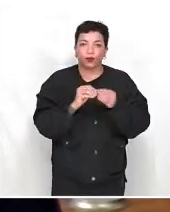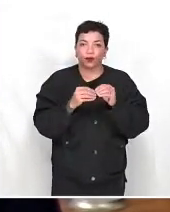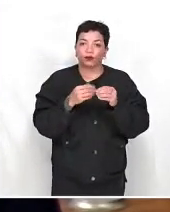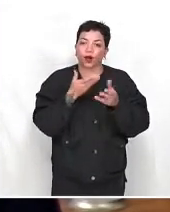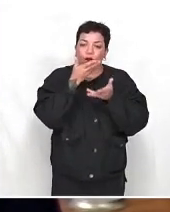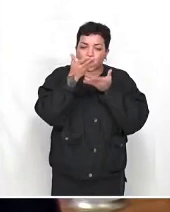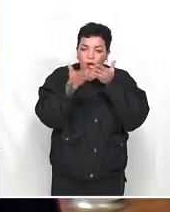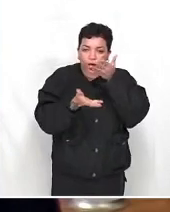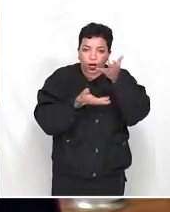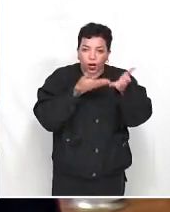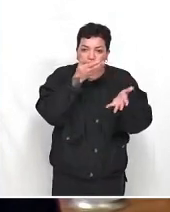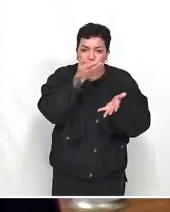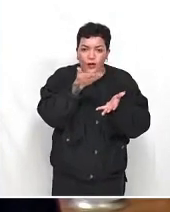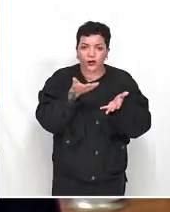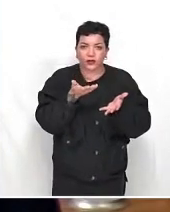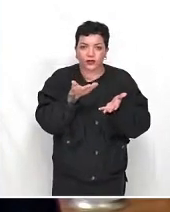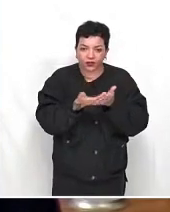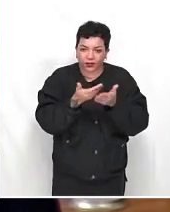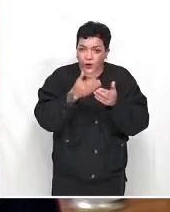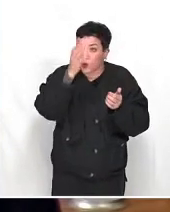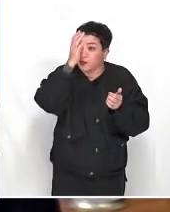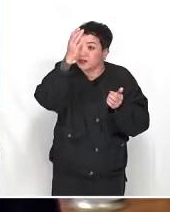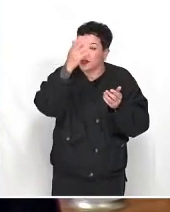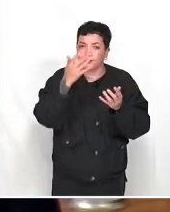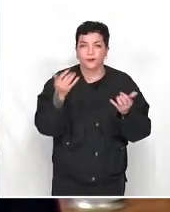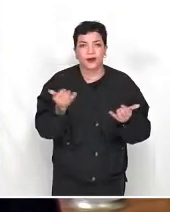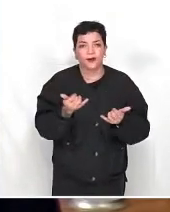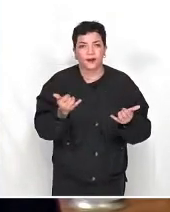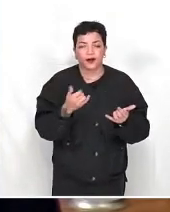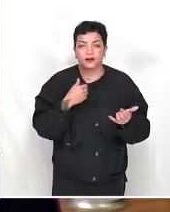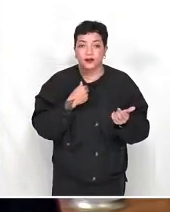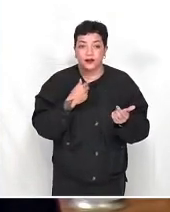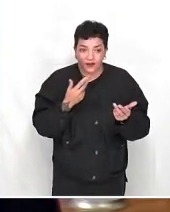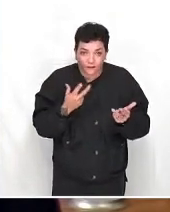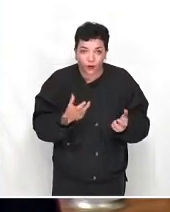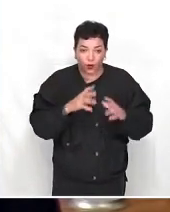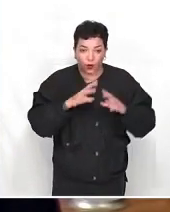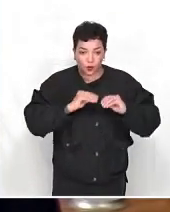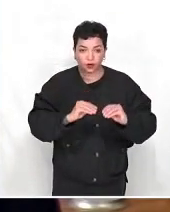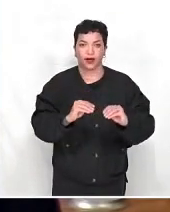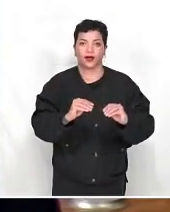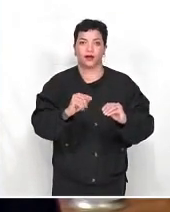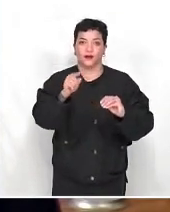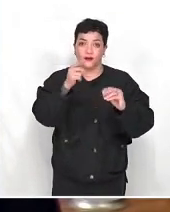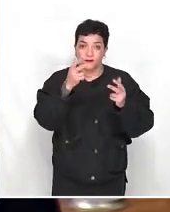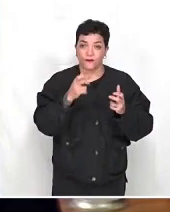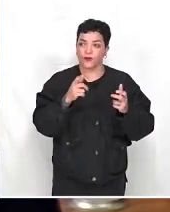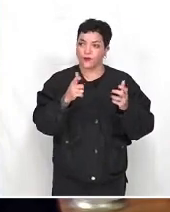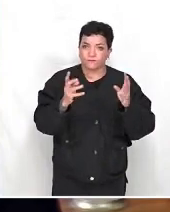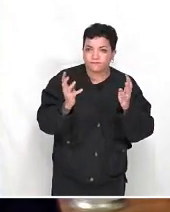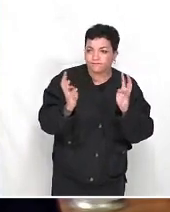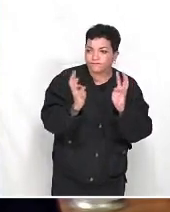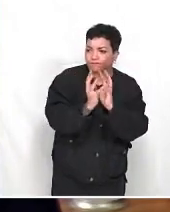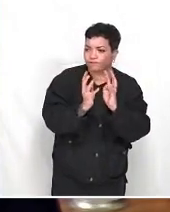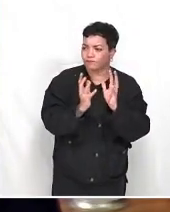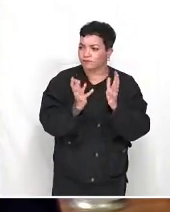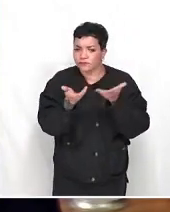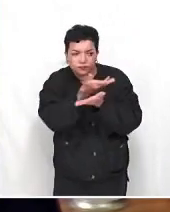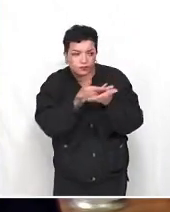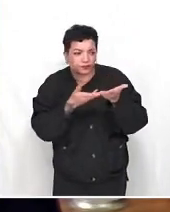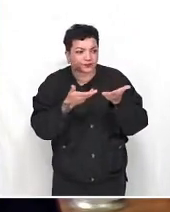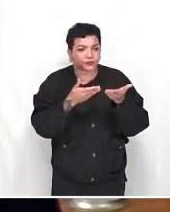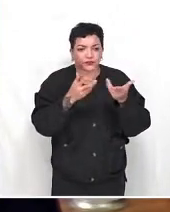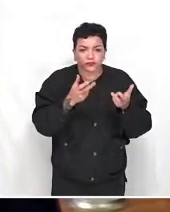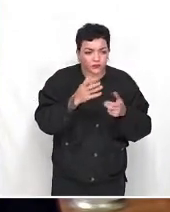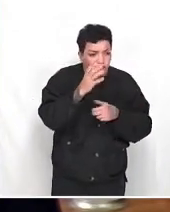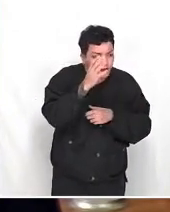pas des concepts. Là, il y a une occasion extrêmement précise de montrer que vous êtes dans la concertation et que vous voulez écouter les Bordelais.